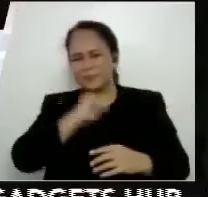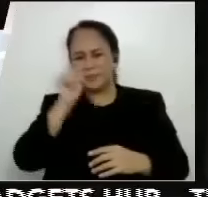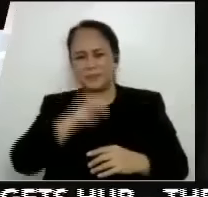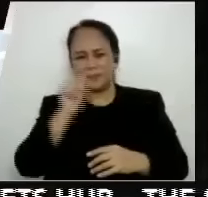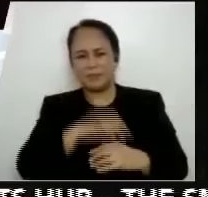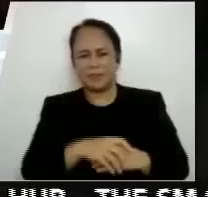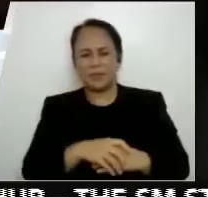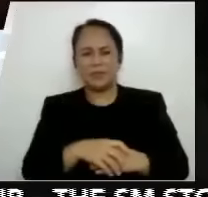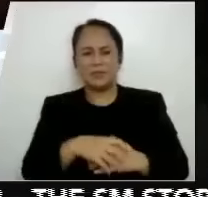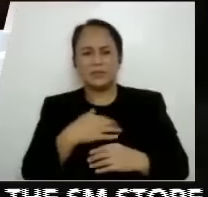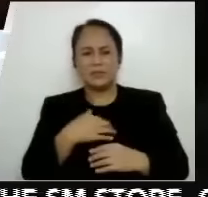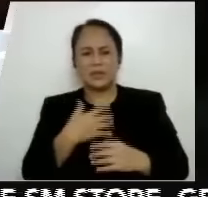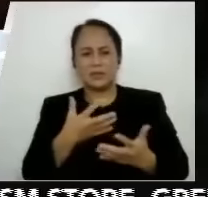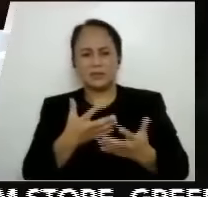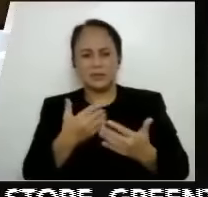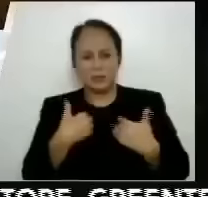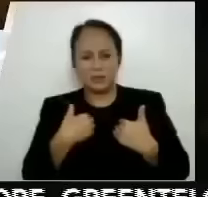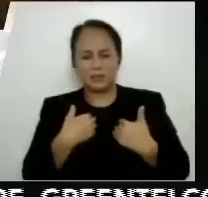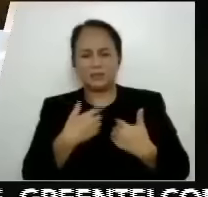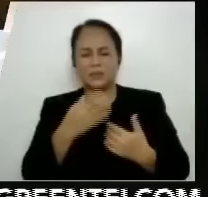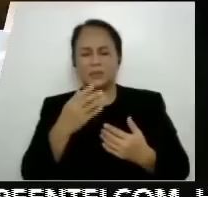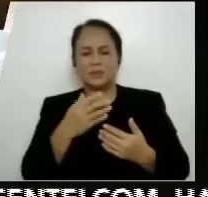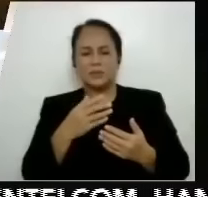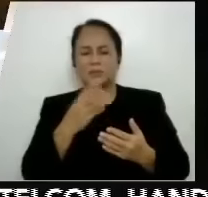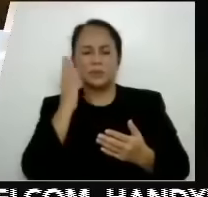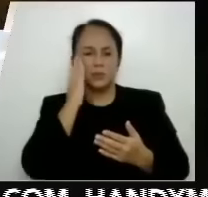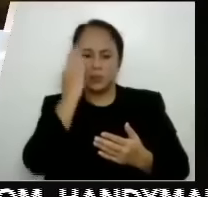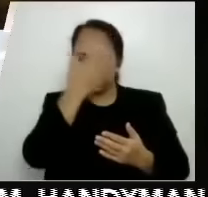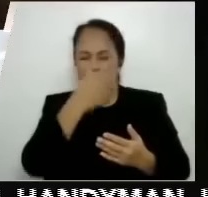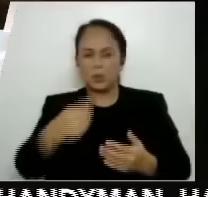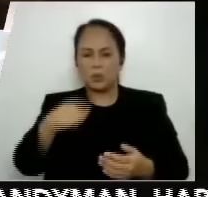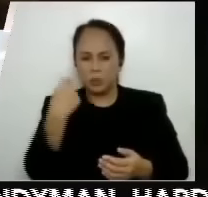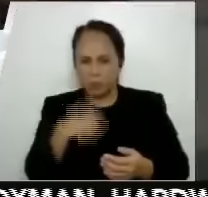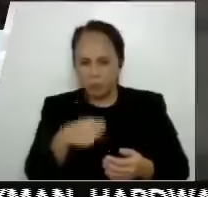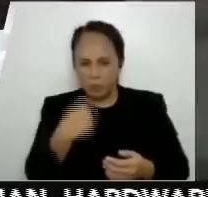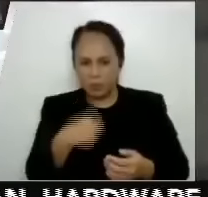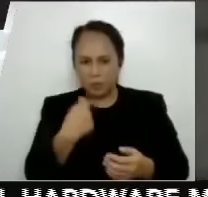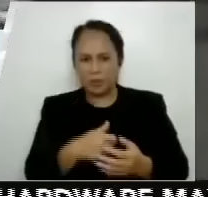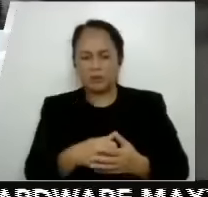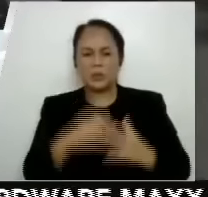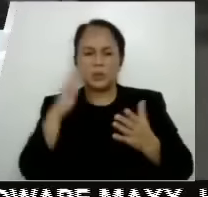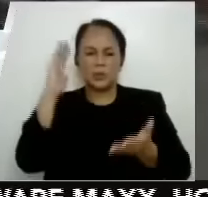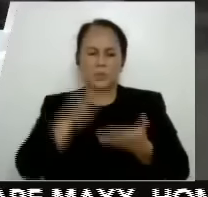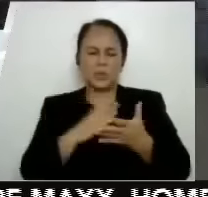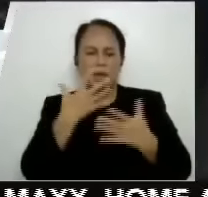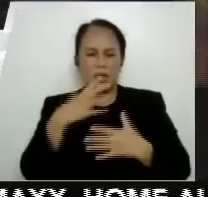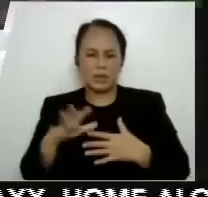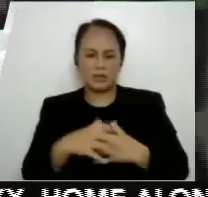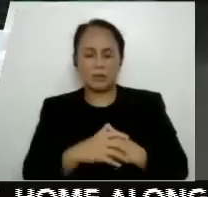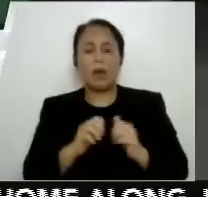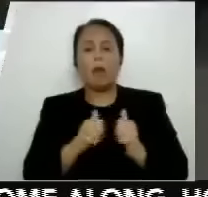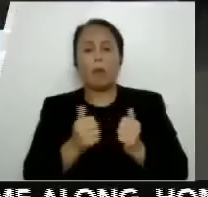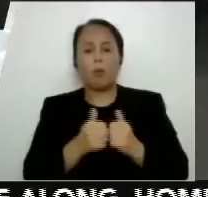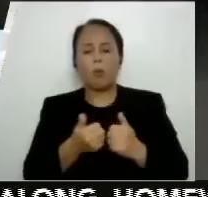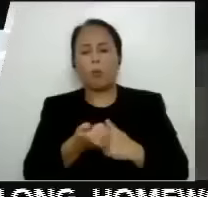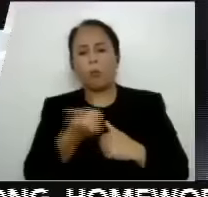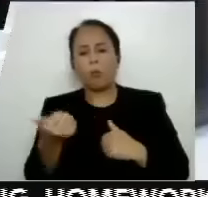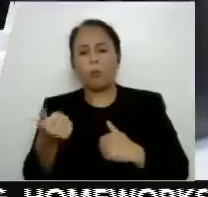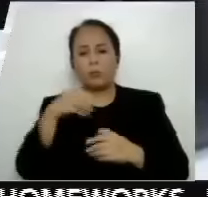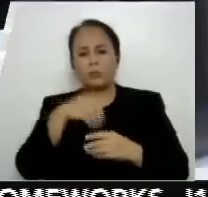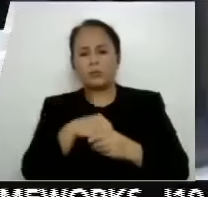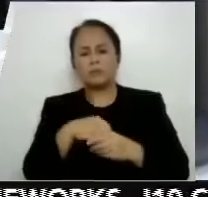ng ano paka pamaypay para maibsan paano pa kaya iyong mga nasa manibela